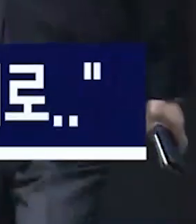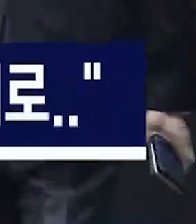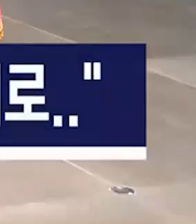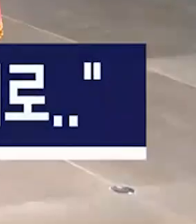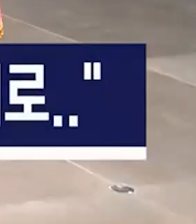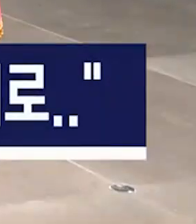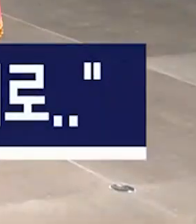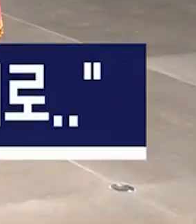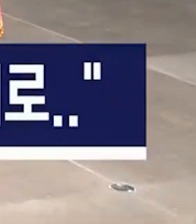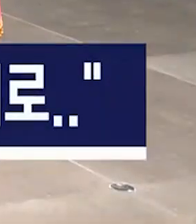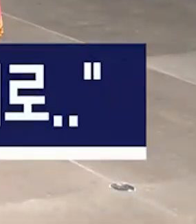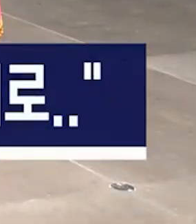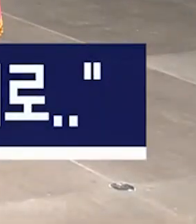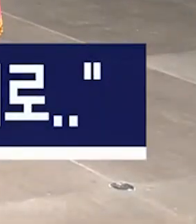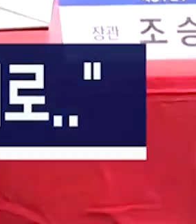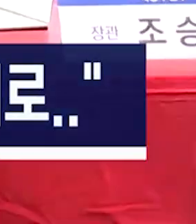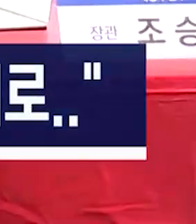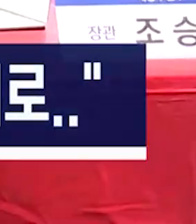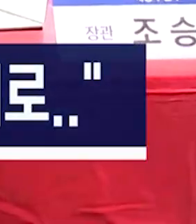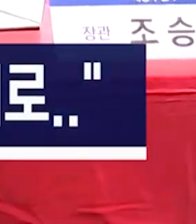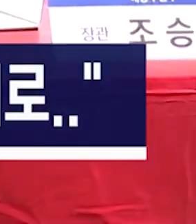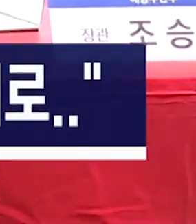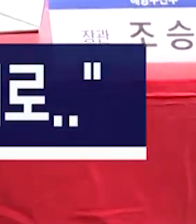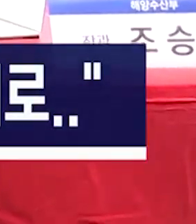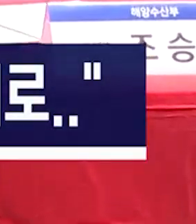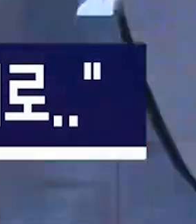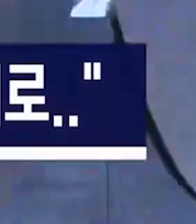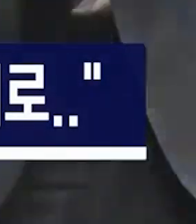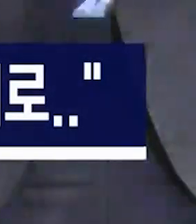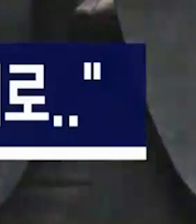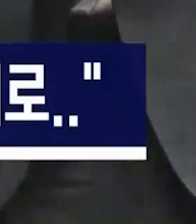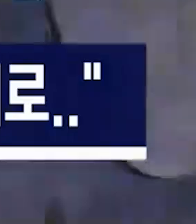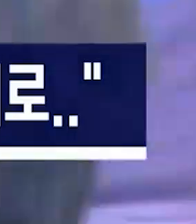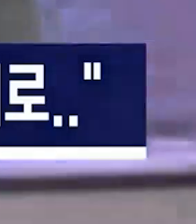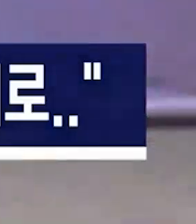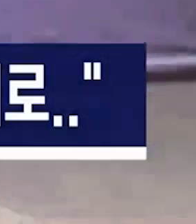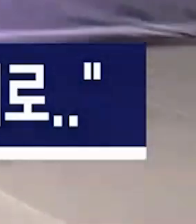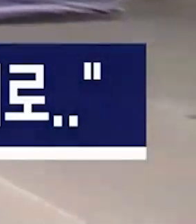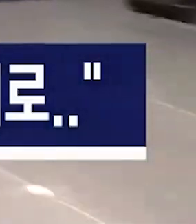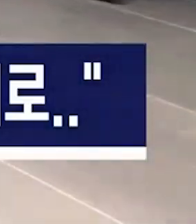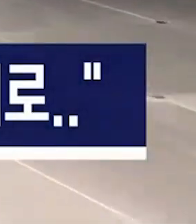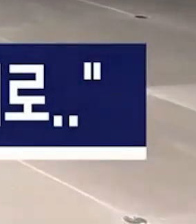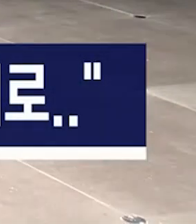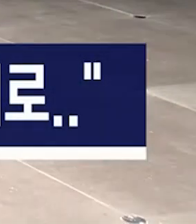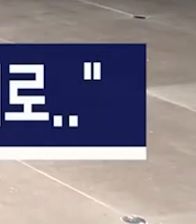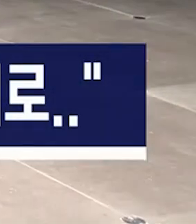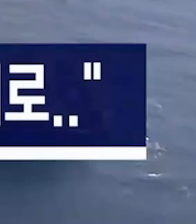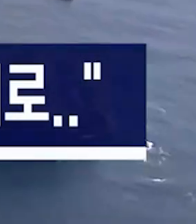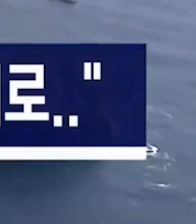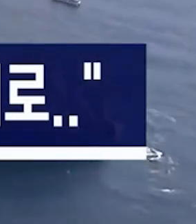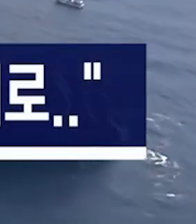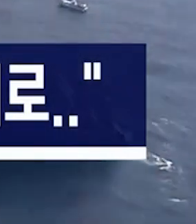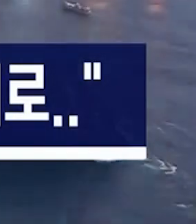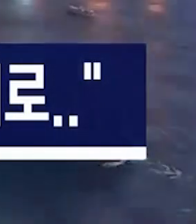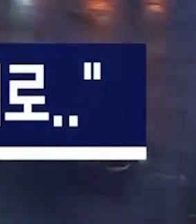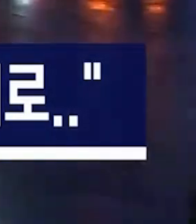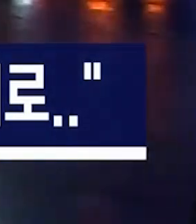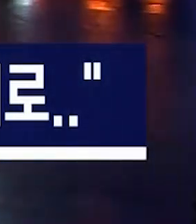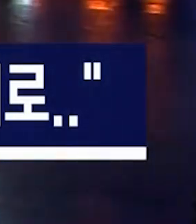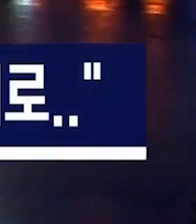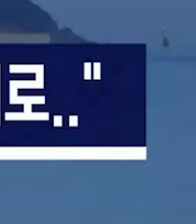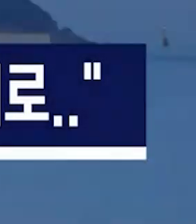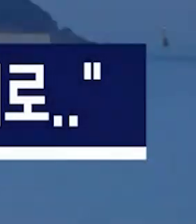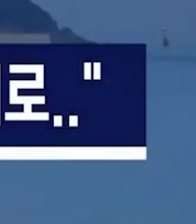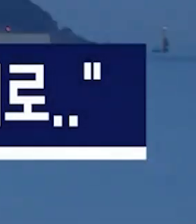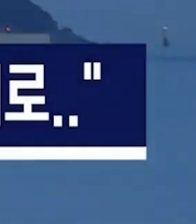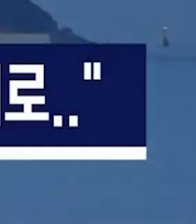해양수산부와 전남 등 3개 지자체가 남해안을 세계 최대 해양관광지로 조성하는 데 힘을 모으기로 했습니다. 이를 위해 전라남도는